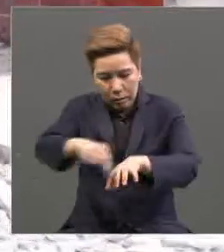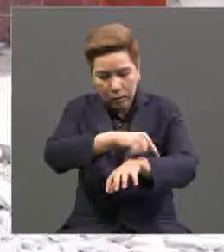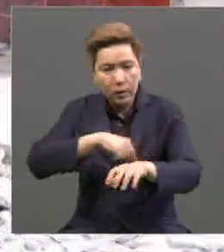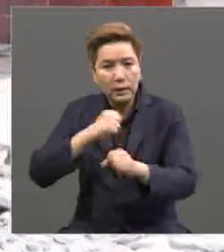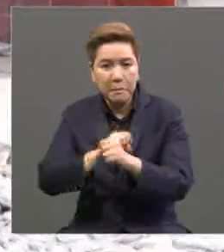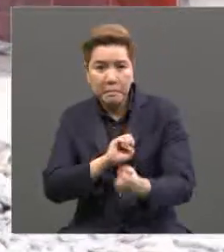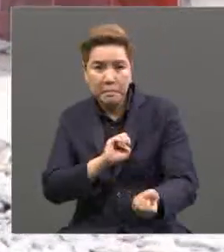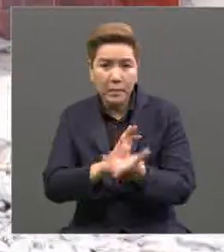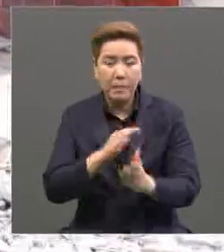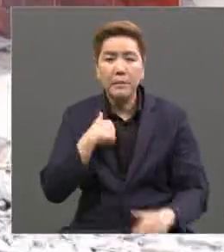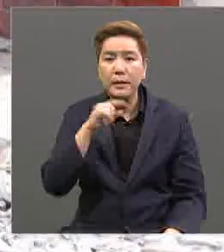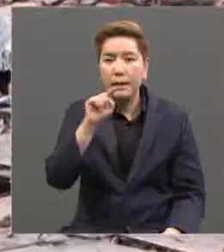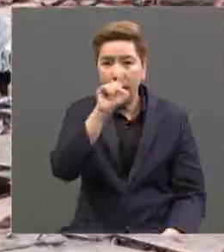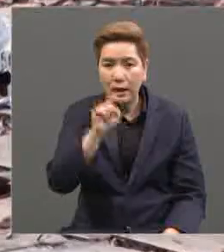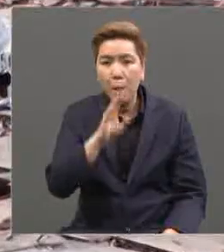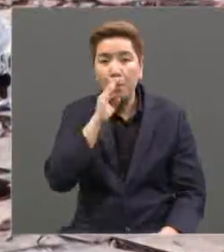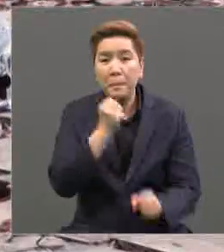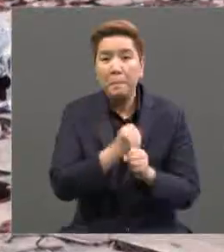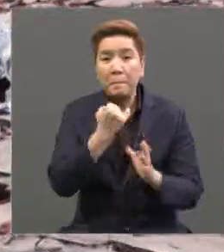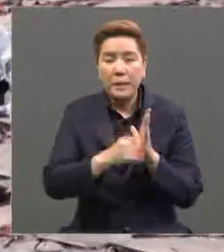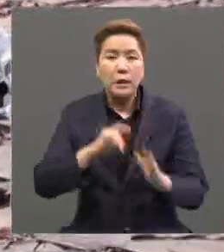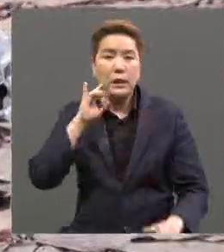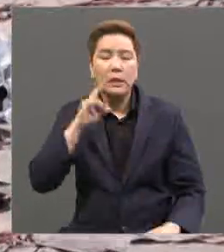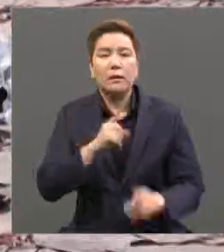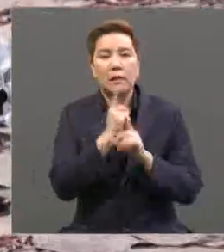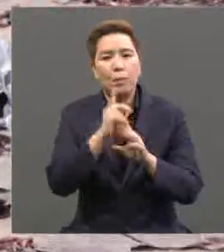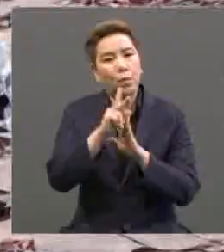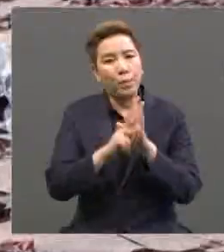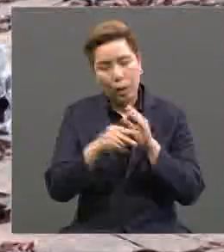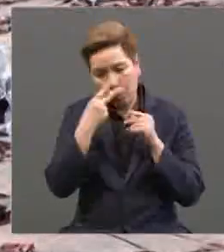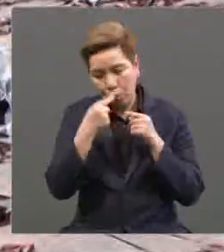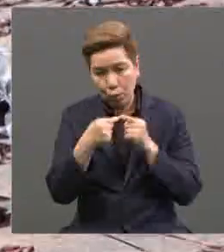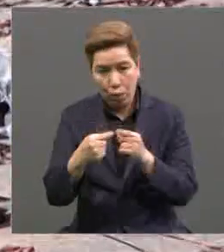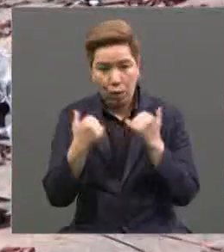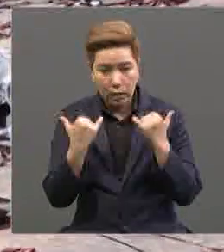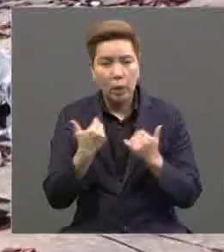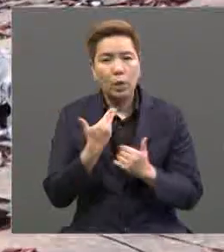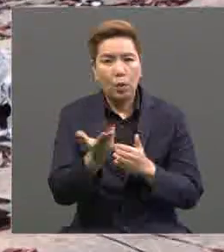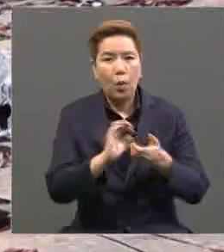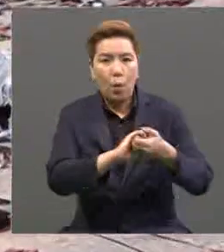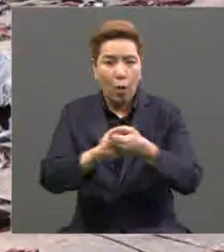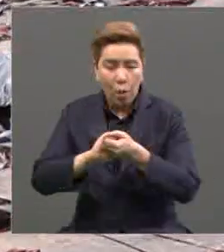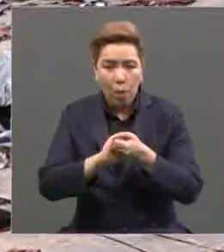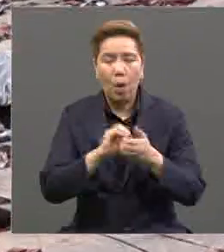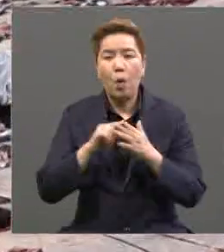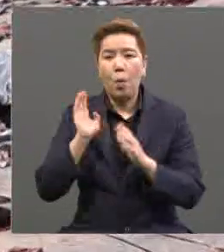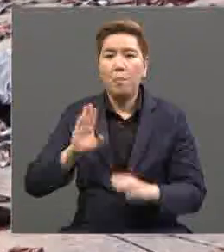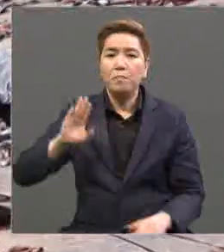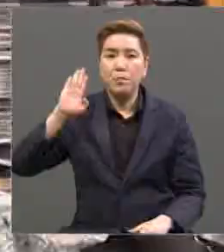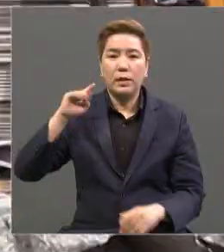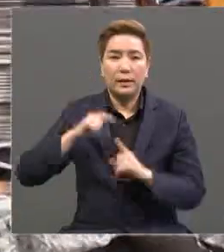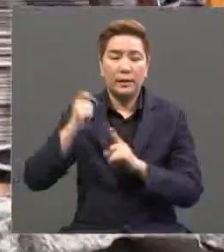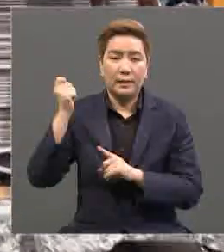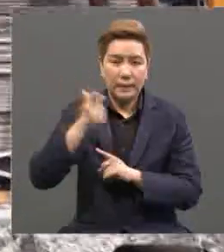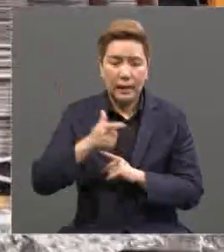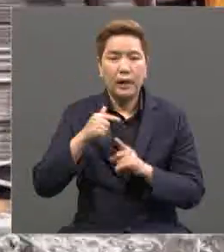ำงานหรือไม่ซึ่งหากพบว่าฝ่าฝืนก็จะดำเนินการตามกฎหมายต่อไปนอกจากนี้ได้ขอความร่วมมือให้นายจ้างลูกจ้